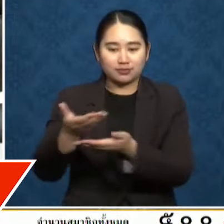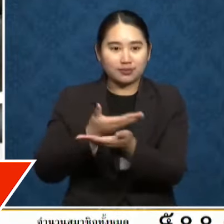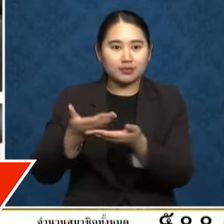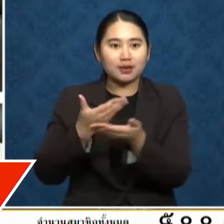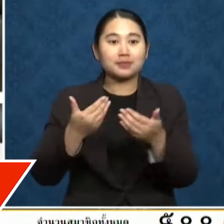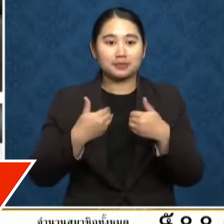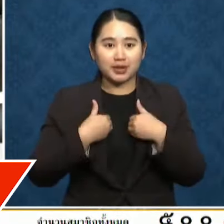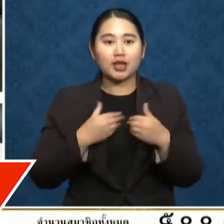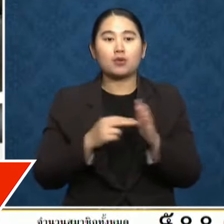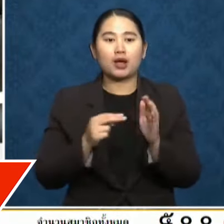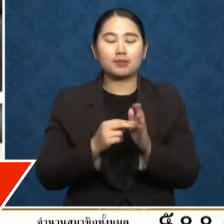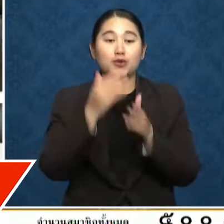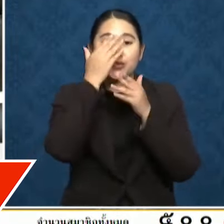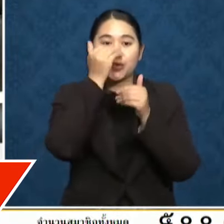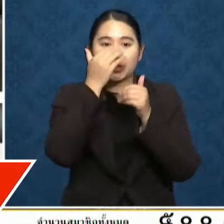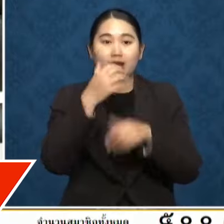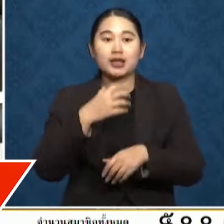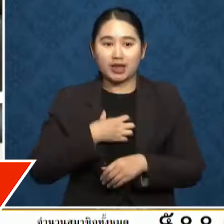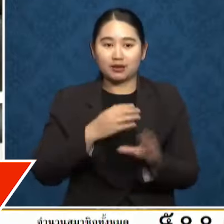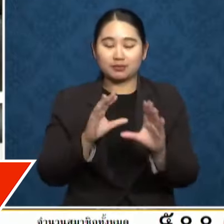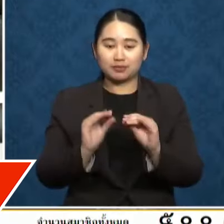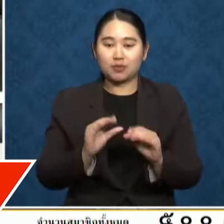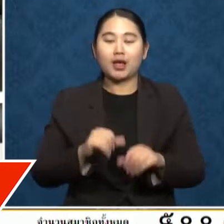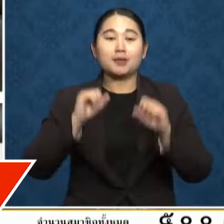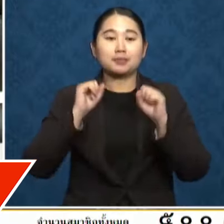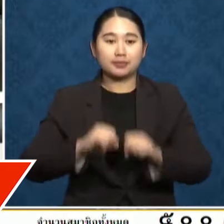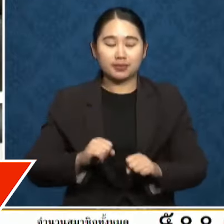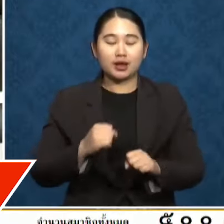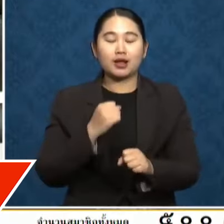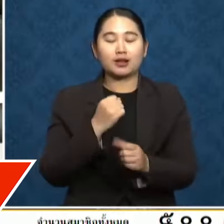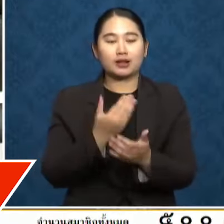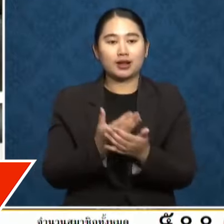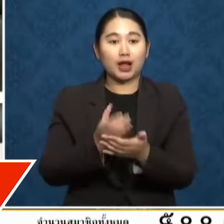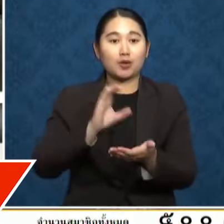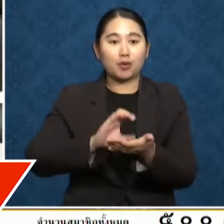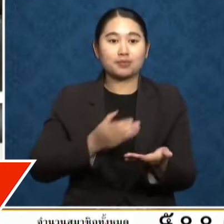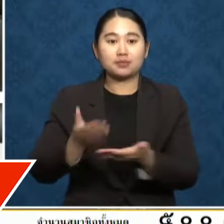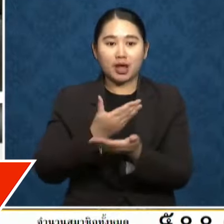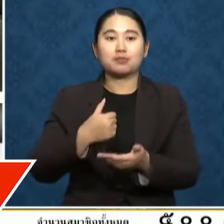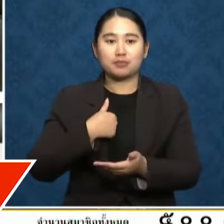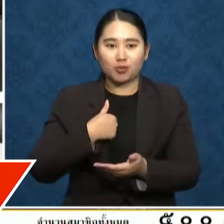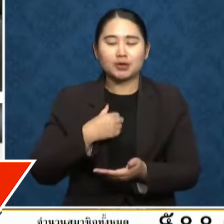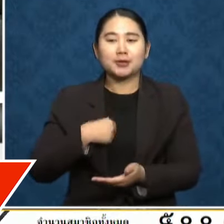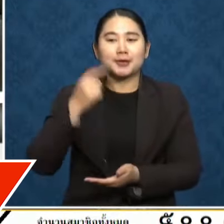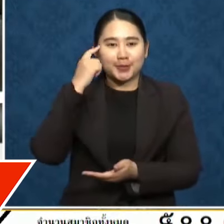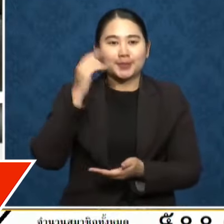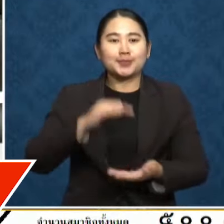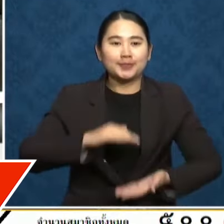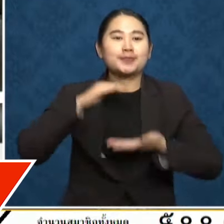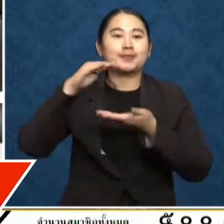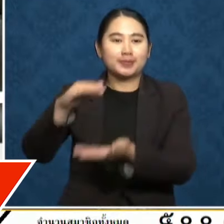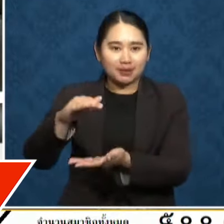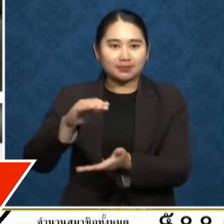เภทอีกถาท่านเป็นผู้มอำนัดใการตัดสนใจ พิจารณมาเถข้เร Rocking